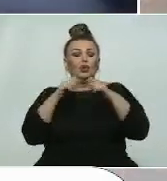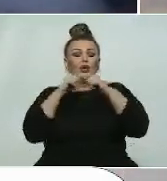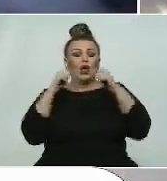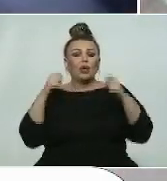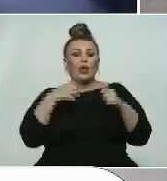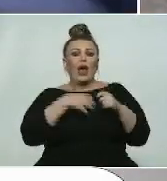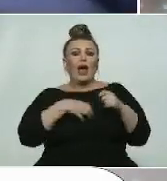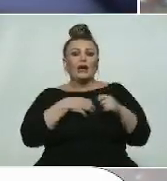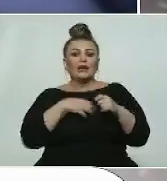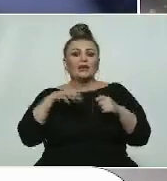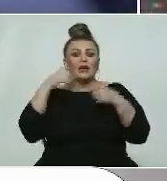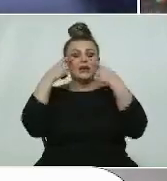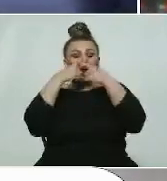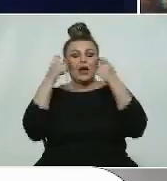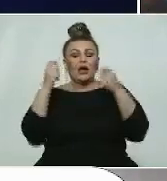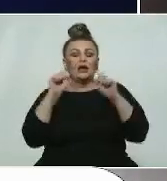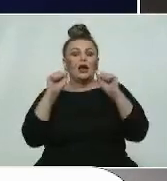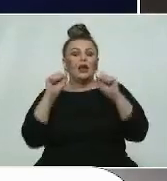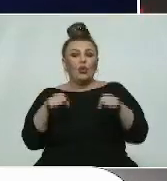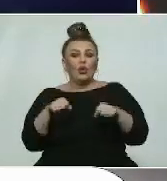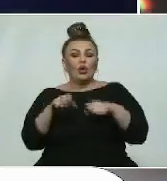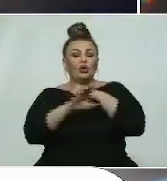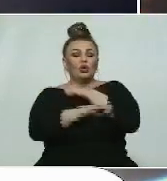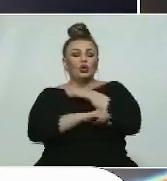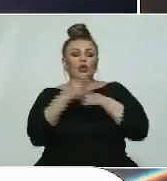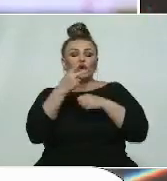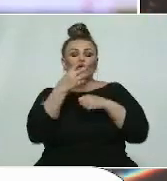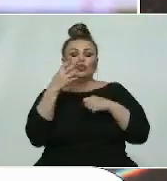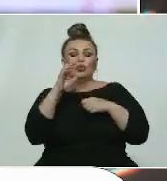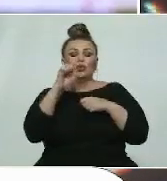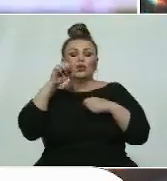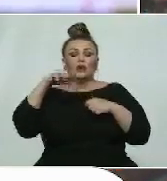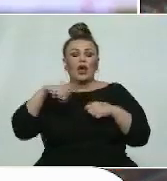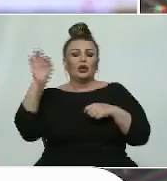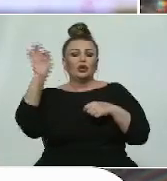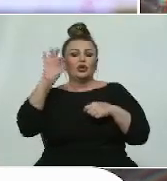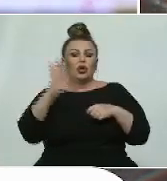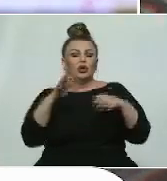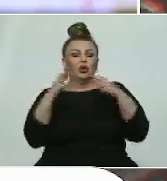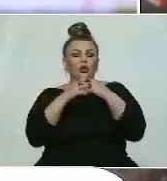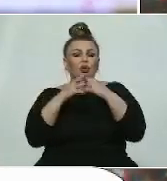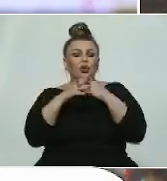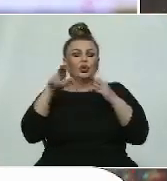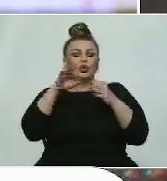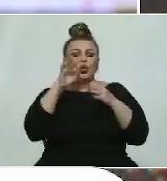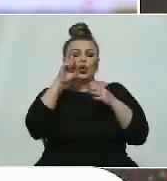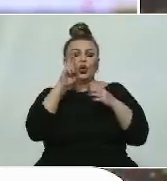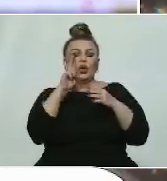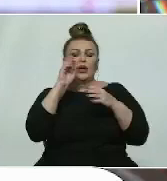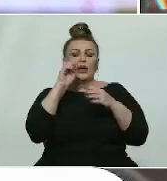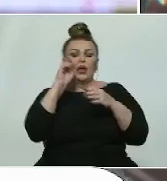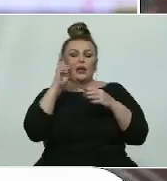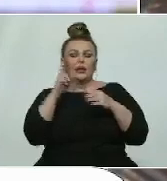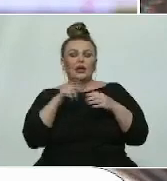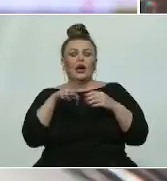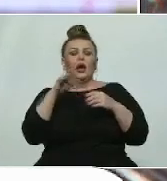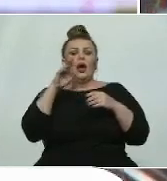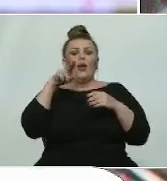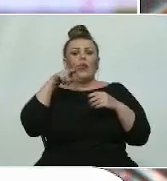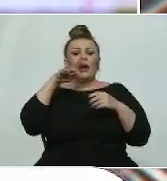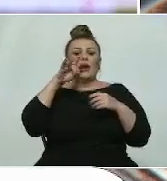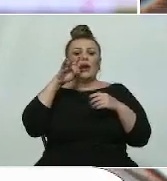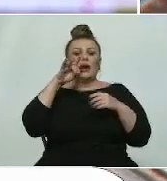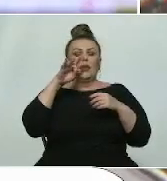açıqlamasına əsasən qeyd etmək olar ki, son 24 saat ərzində intensiv döyüşlər Donetsk, Kupriyansk, Krasnolimansk